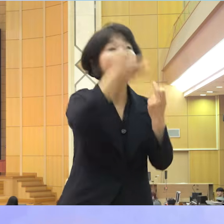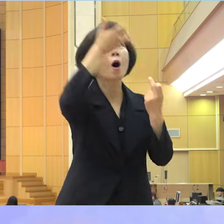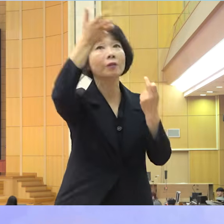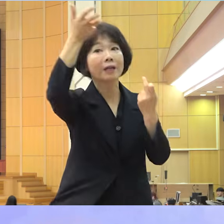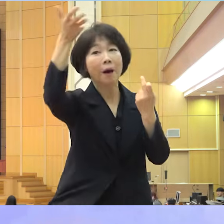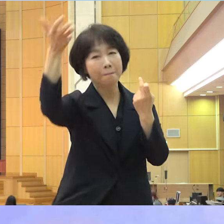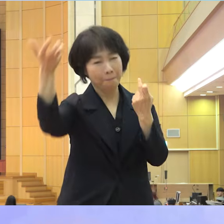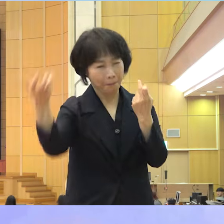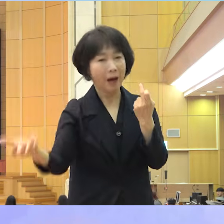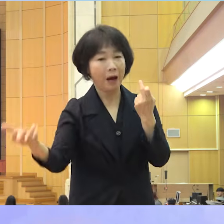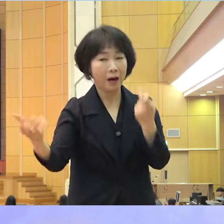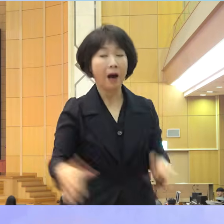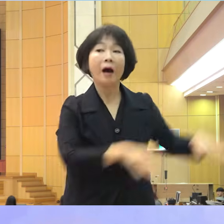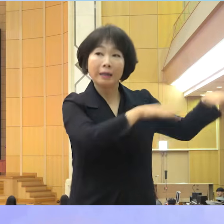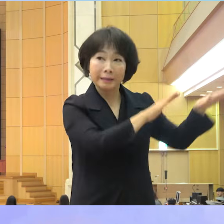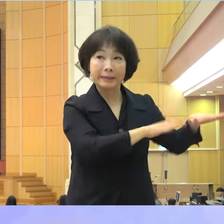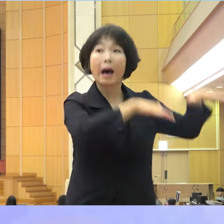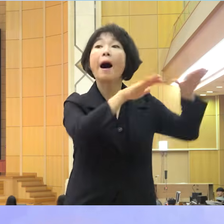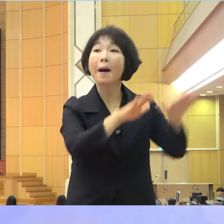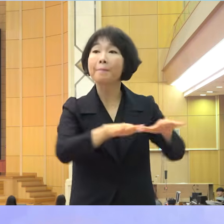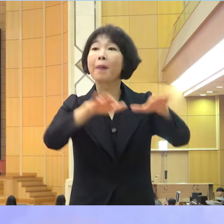언덕을 떠나서